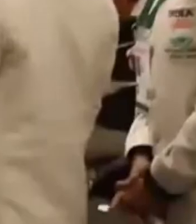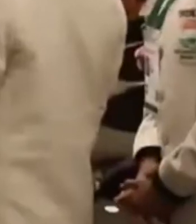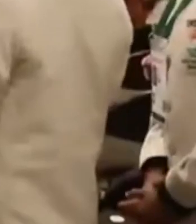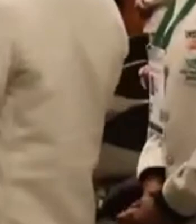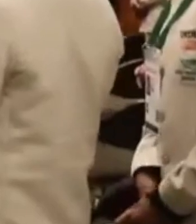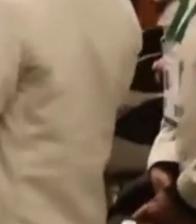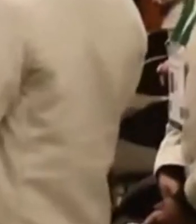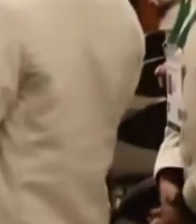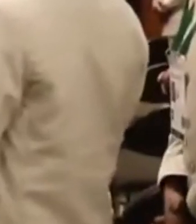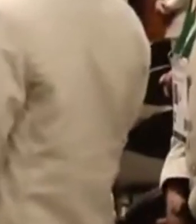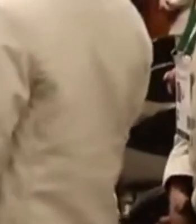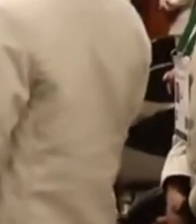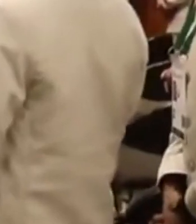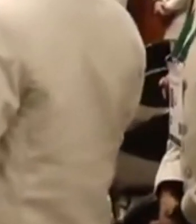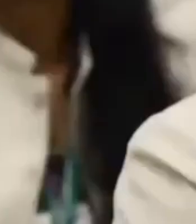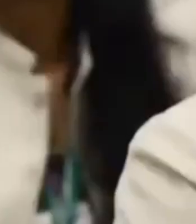कर दो